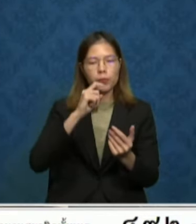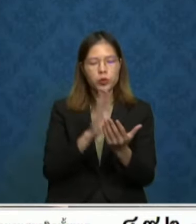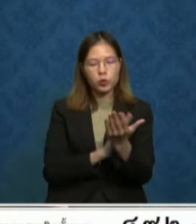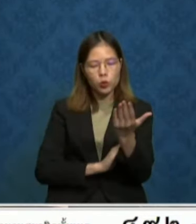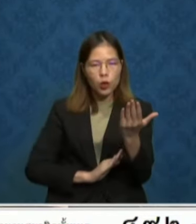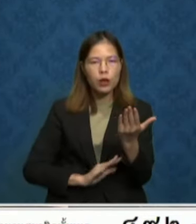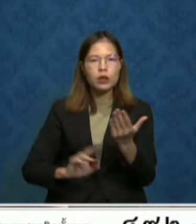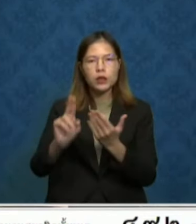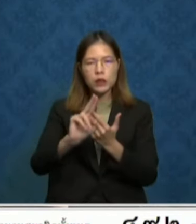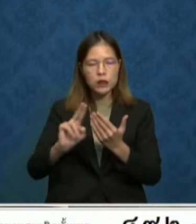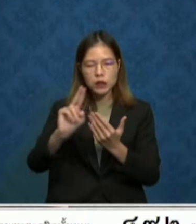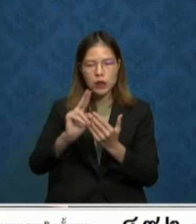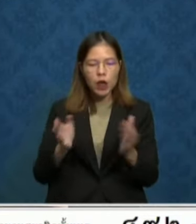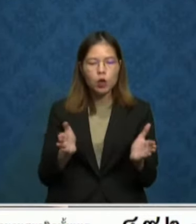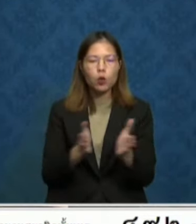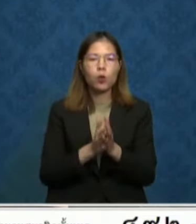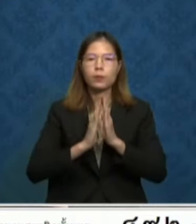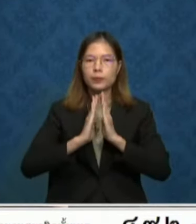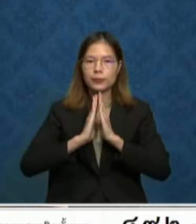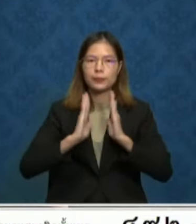พี่้ประชนจะได้ใช้รวมกันกรับขอบคุครับ